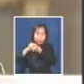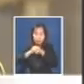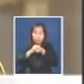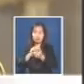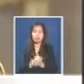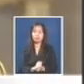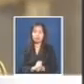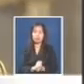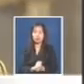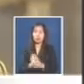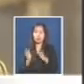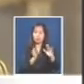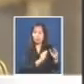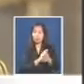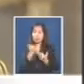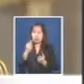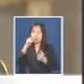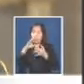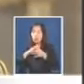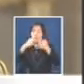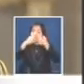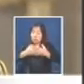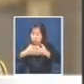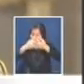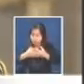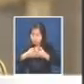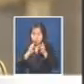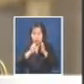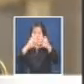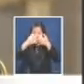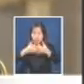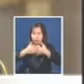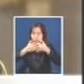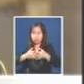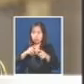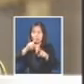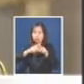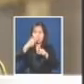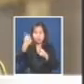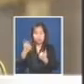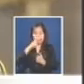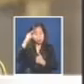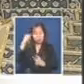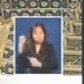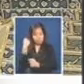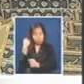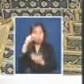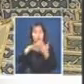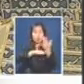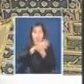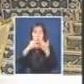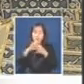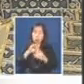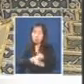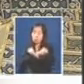งพอได้คุยกับผู้บริหารอุตสาหกรรมญี่ปุ่นที่อยู่ในประเทศไทยอย่างที่ท่านนายกเดือนกุมภาพันธ์เขามีความมั่นใจกับนโยบายต่างๆในแง่ของการป้องกันน้ำอย่